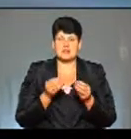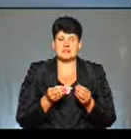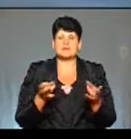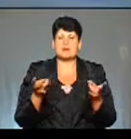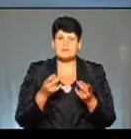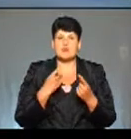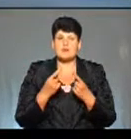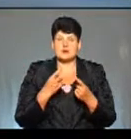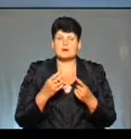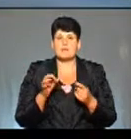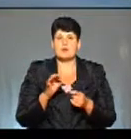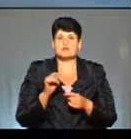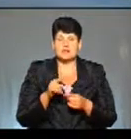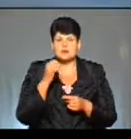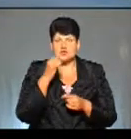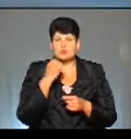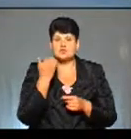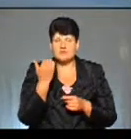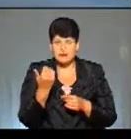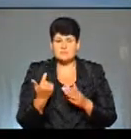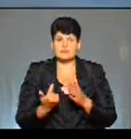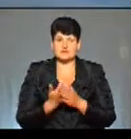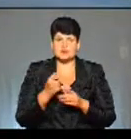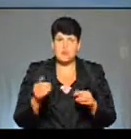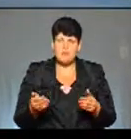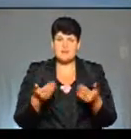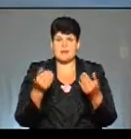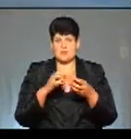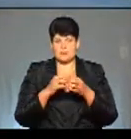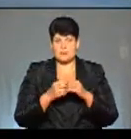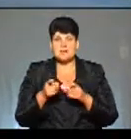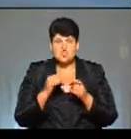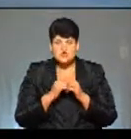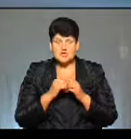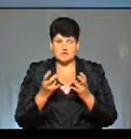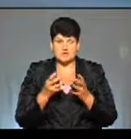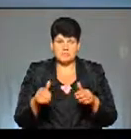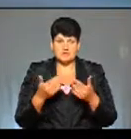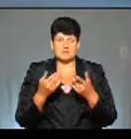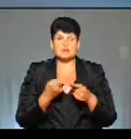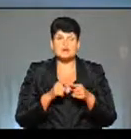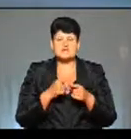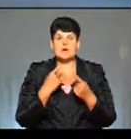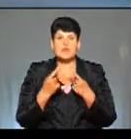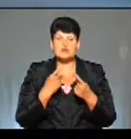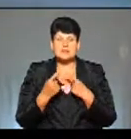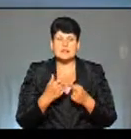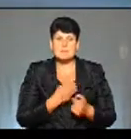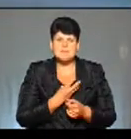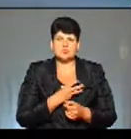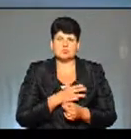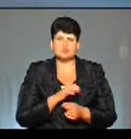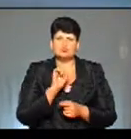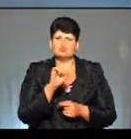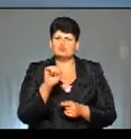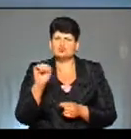треба про те, що от дякуючи вам, ми знов підняли цю проблему. І її треба часто піднімати, про це говорити. І бажано би було достукатись